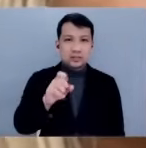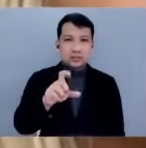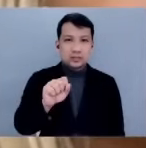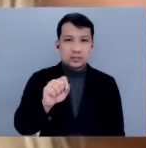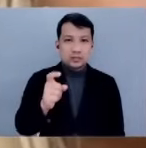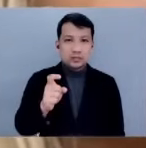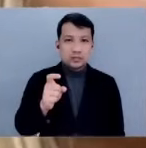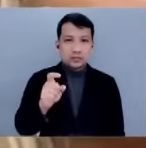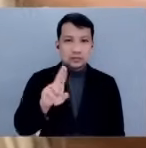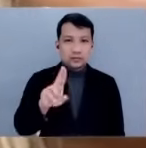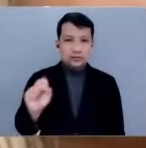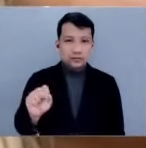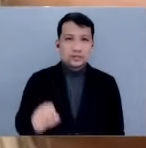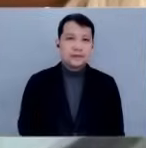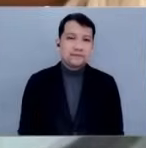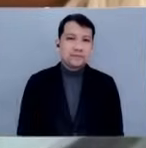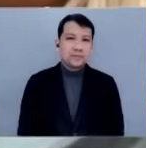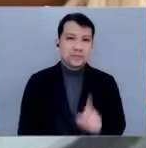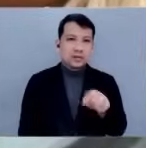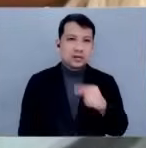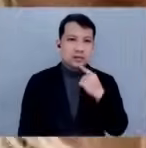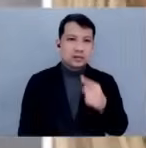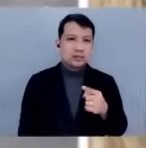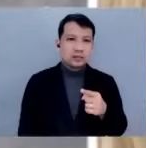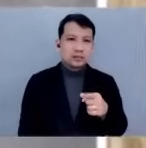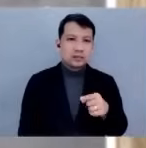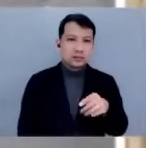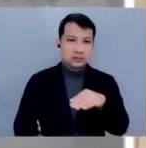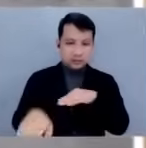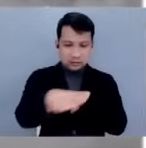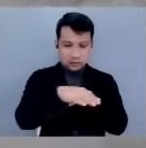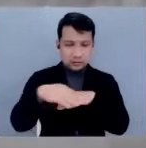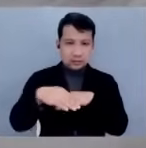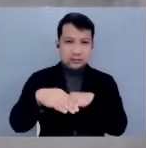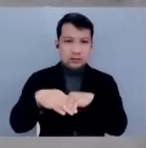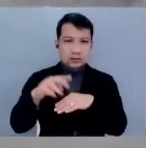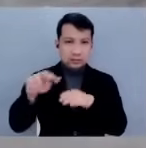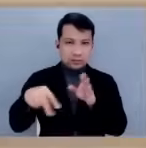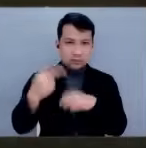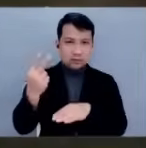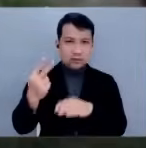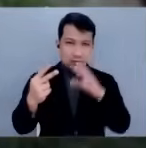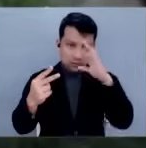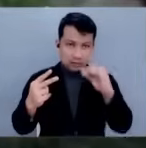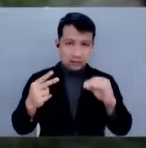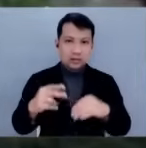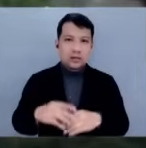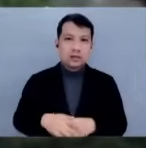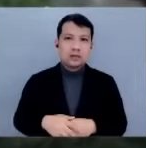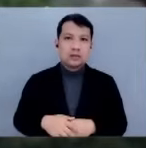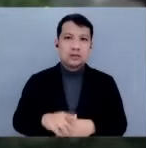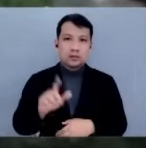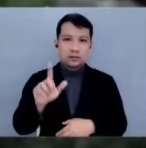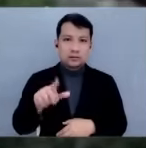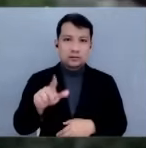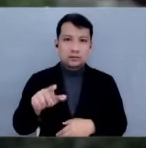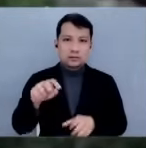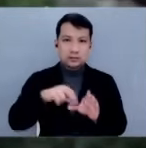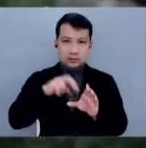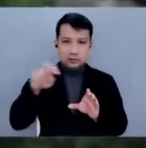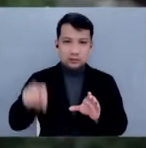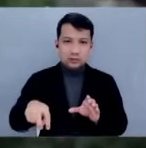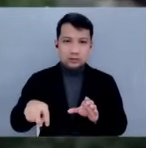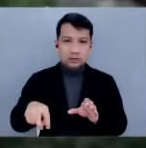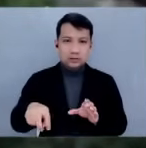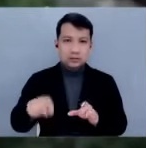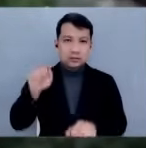pa nakontento at sinagasaan pa ng ikalawang beses ang lalaki. Maya-maya, bumaba ang isang trans woman